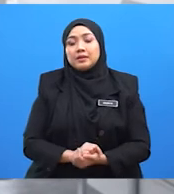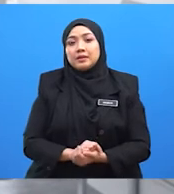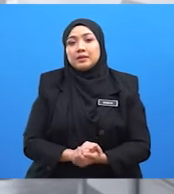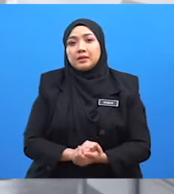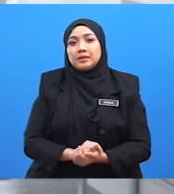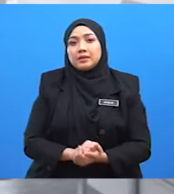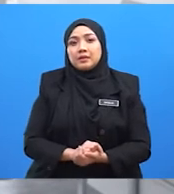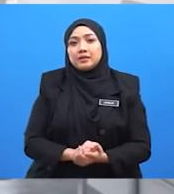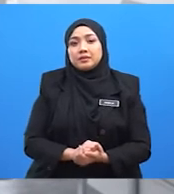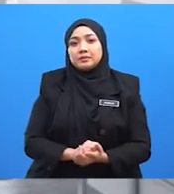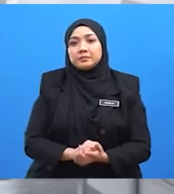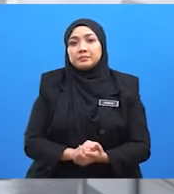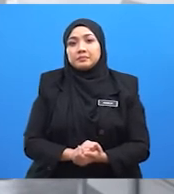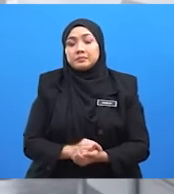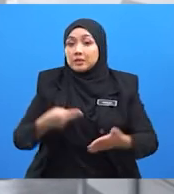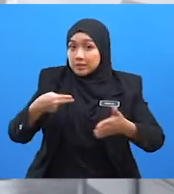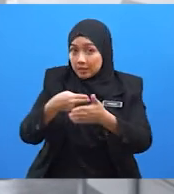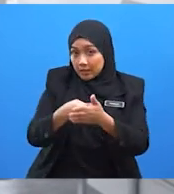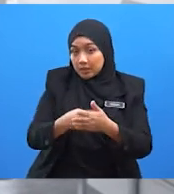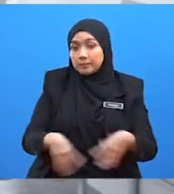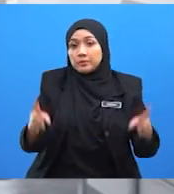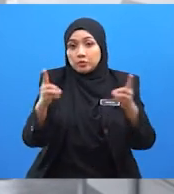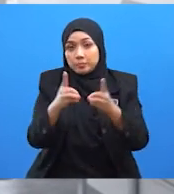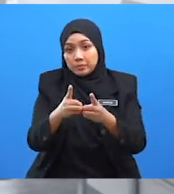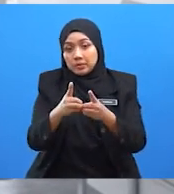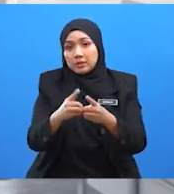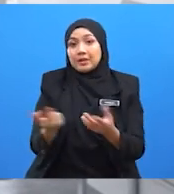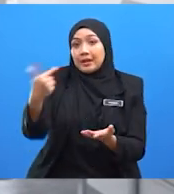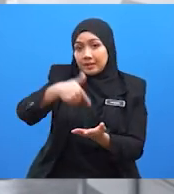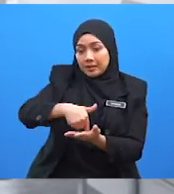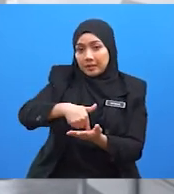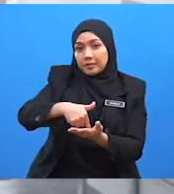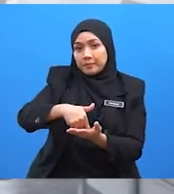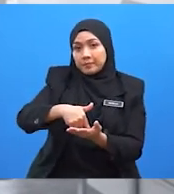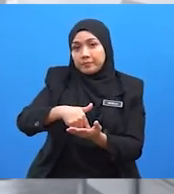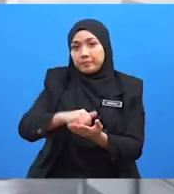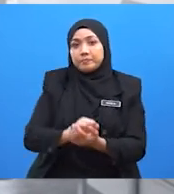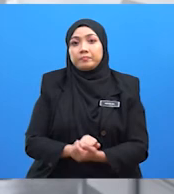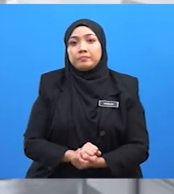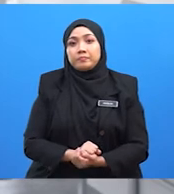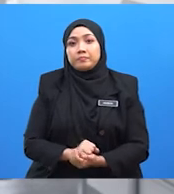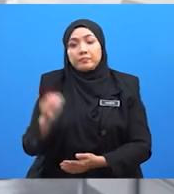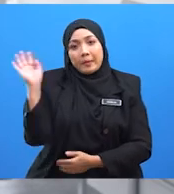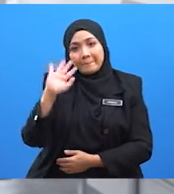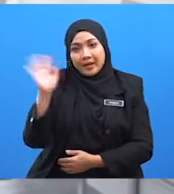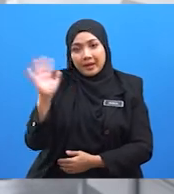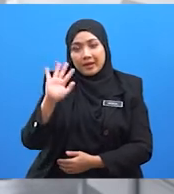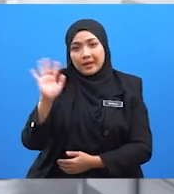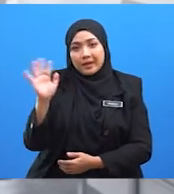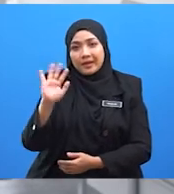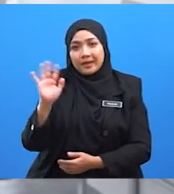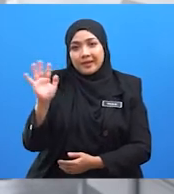Sekian sahaja sehingga kita berjumpa lagi. Bye!